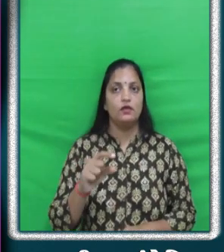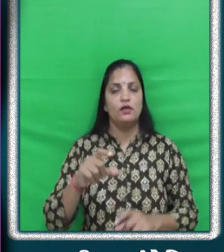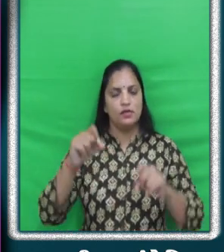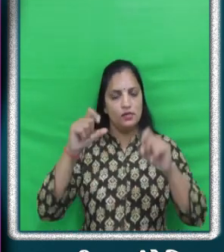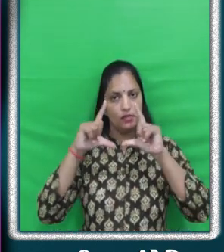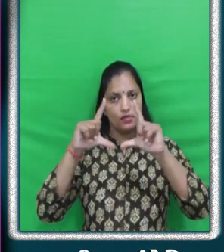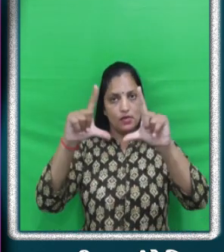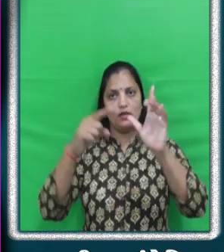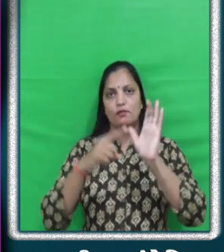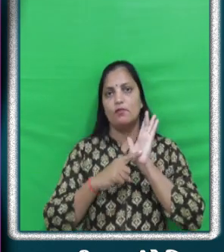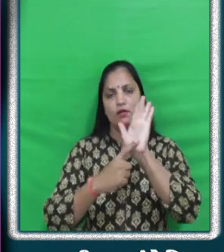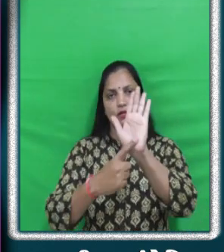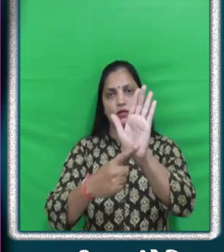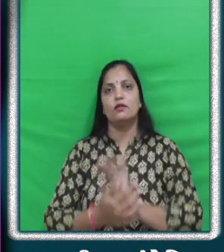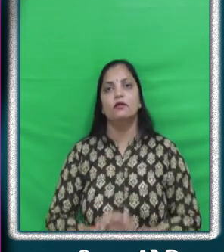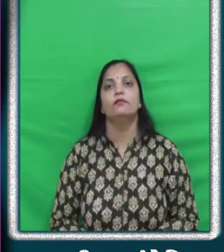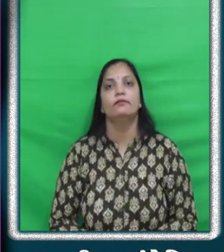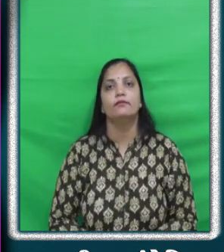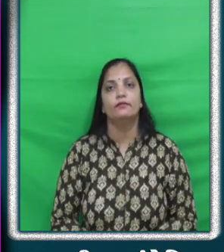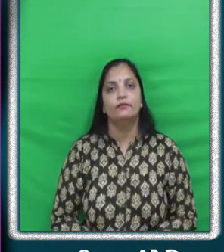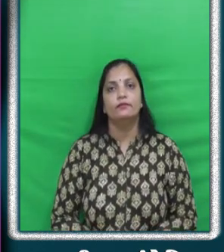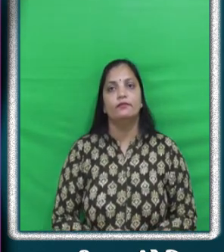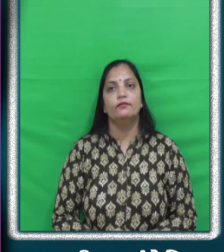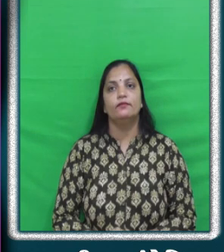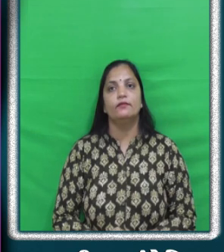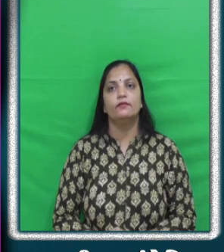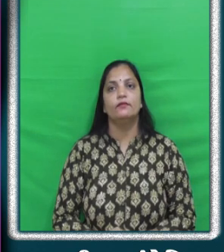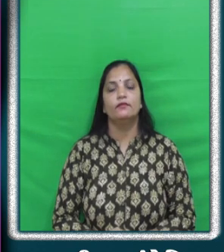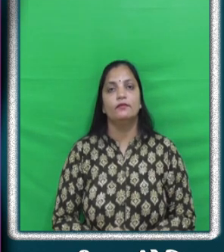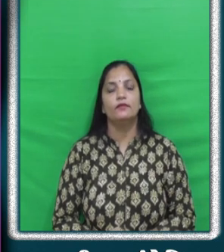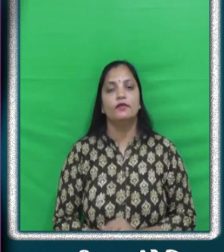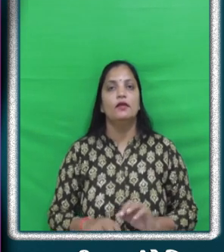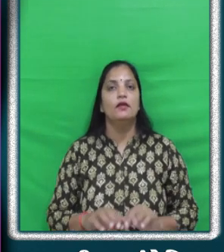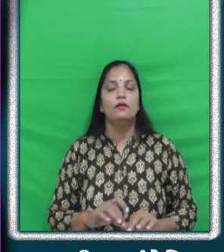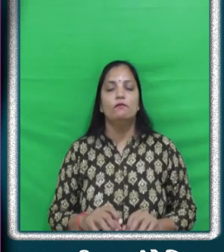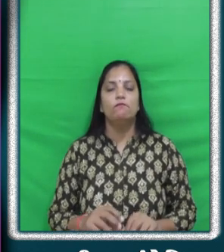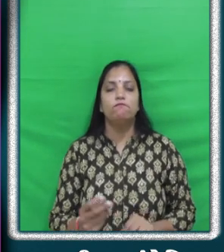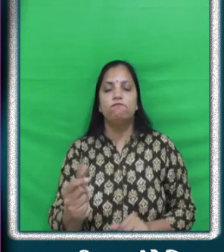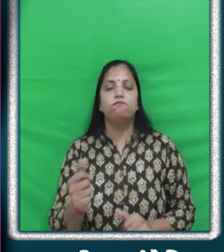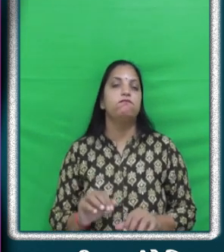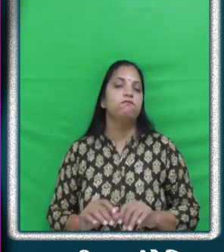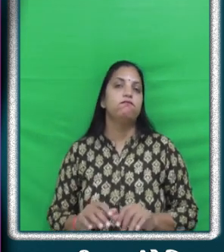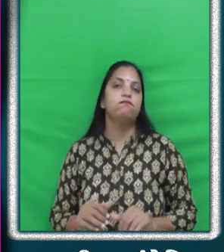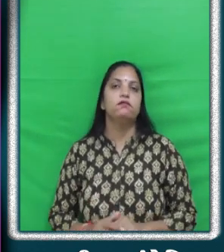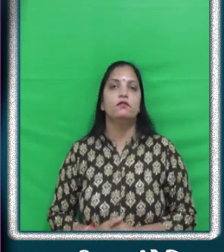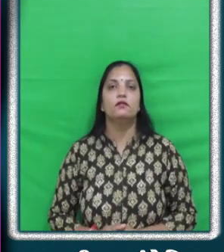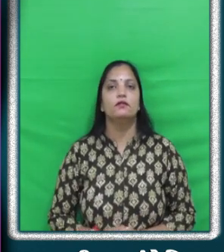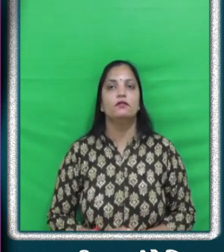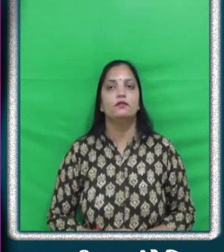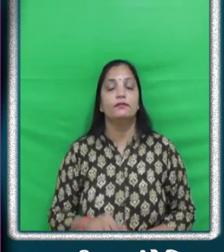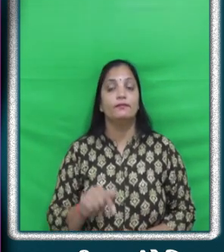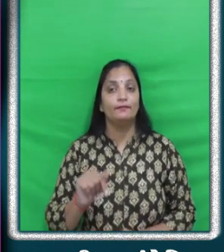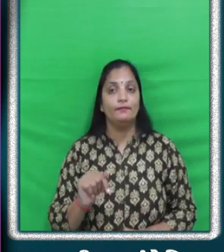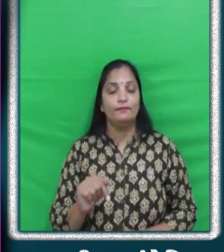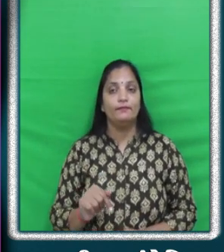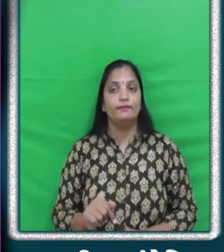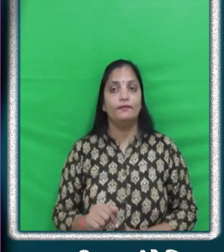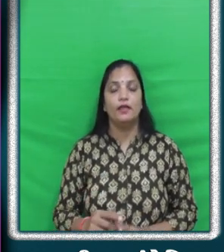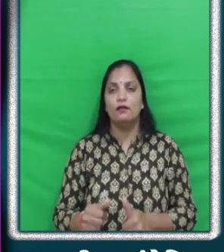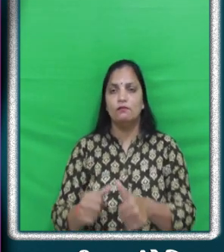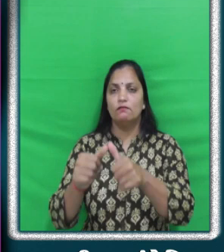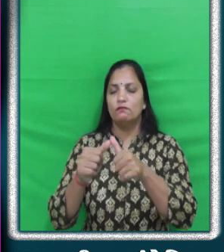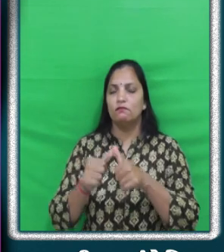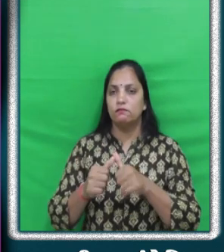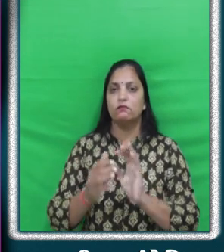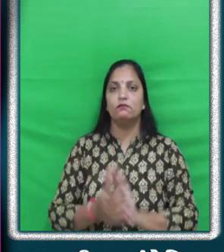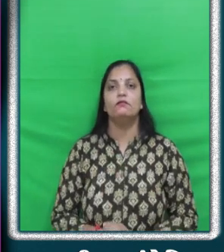માટે સ્ક્રીન ઉપર આવી ગયો છે. નજર બધાની સ્ક્રીન ઉપર, હાથ તમારા કીપેડ ઉપર. આન્સર ટાઈપ કરવા માટે સુપર ચેટની અંદર તમારે આન્સર